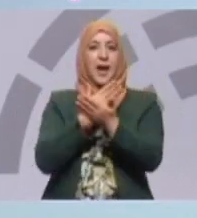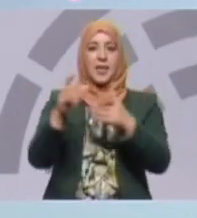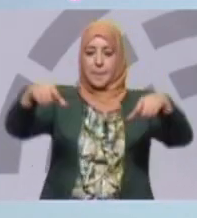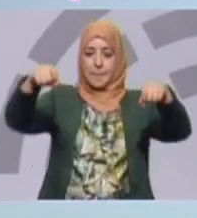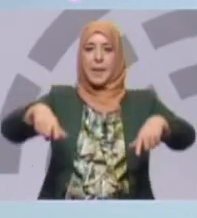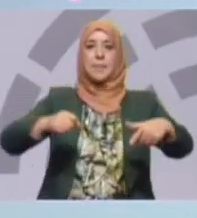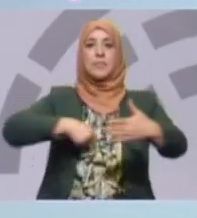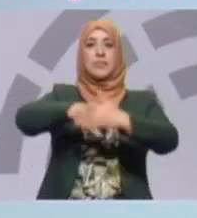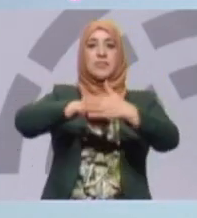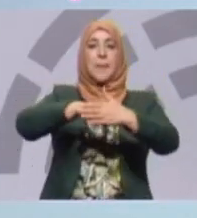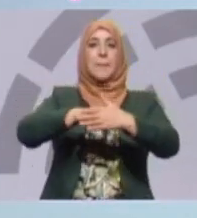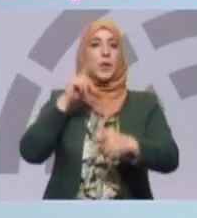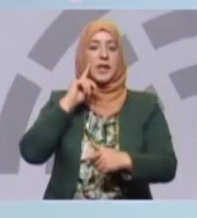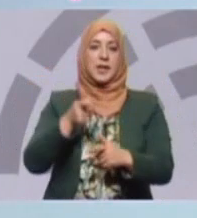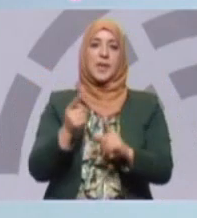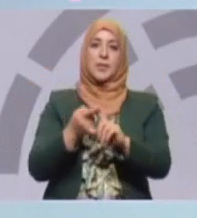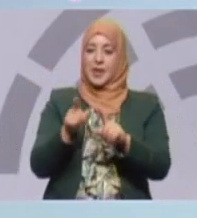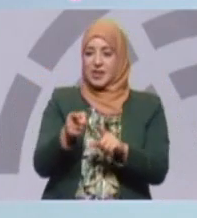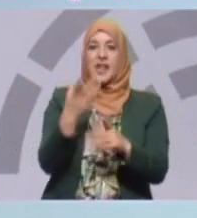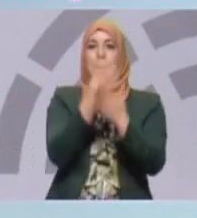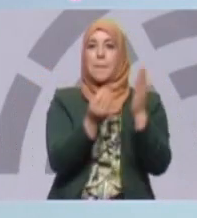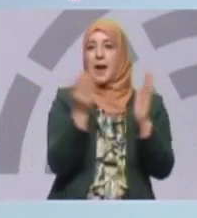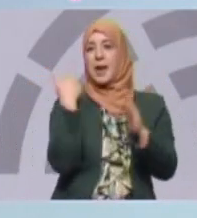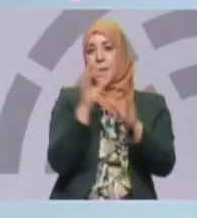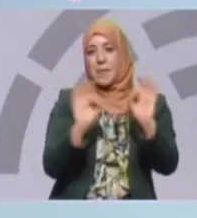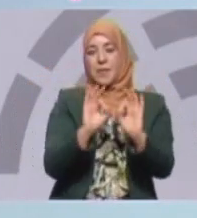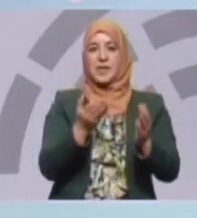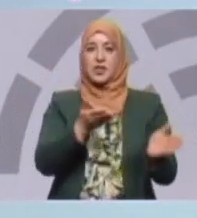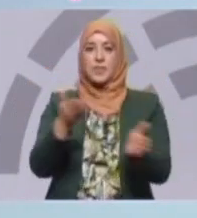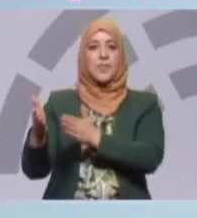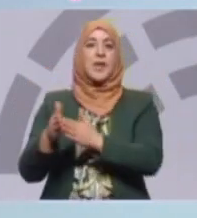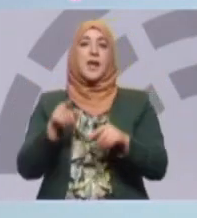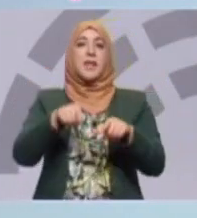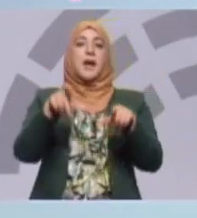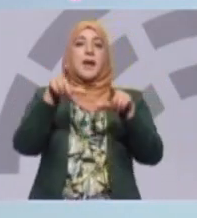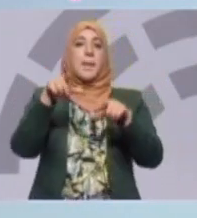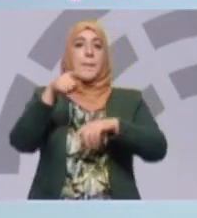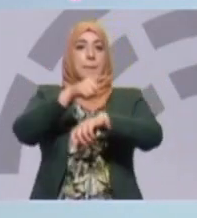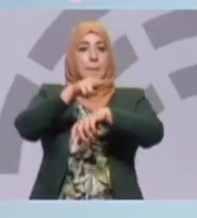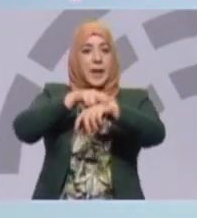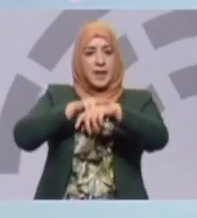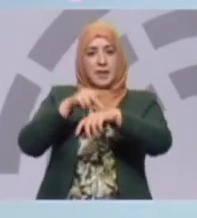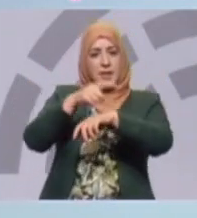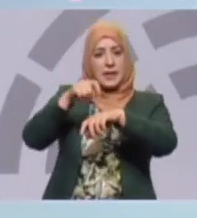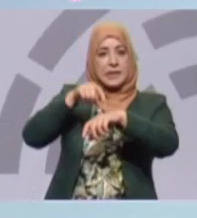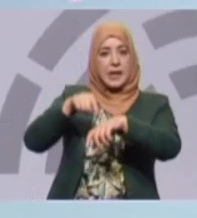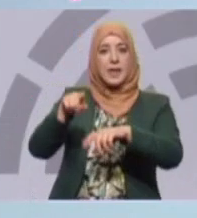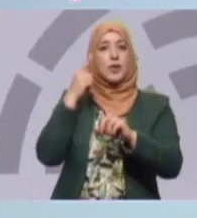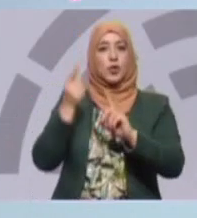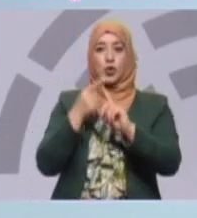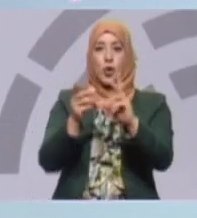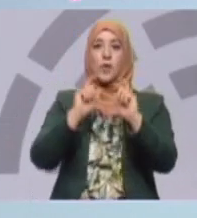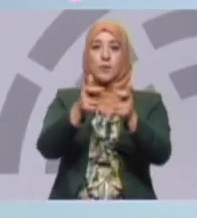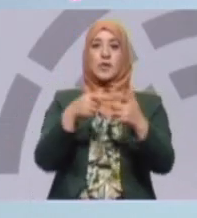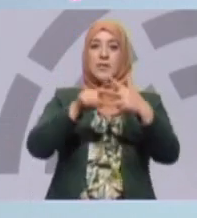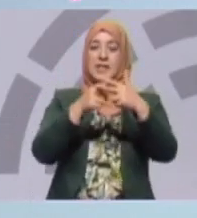همم لكره القدم باعتبار ان مدينه تفقد ذلك بالنسبه همم القيمه التي تستحق فيما يتعلق بالصناعه